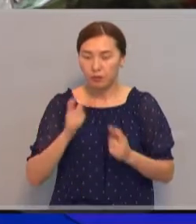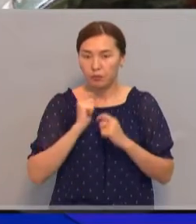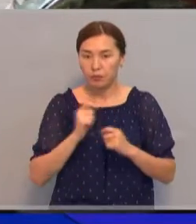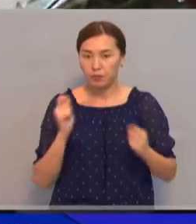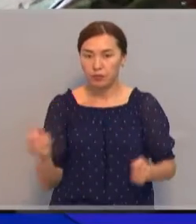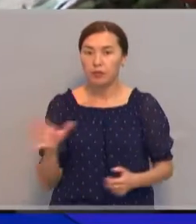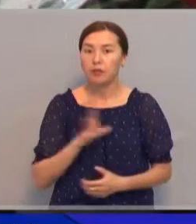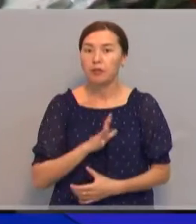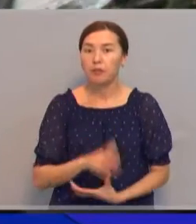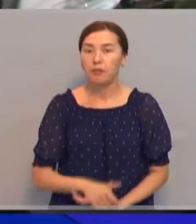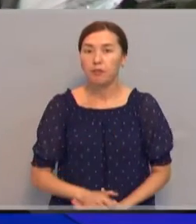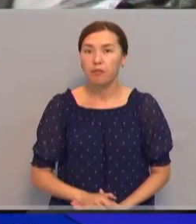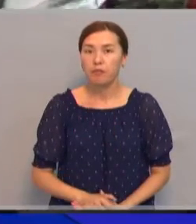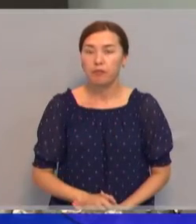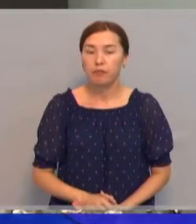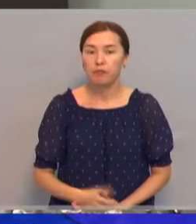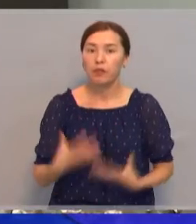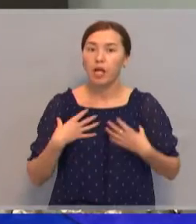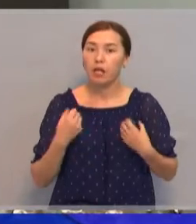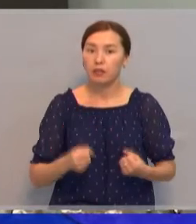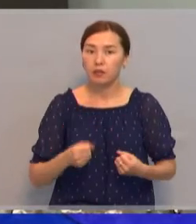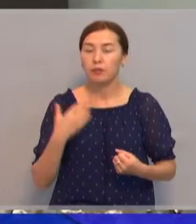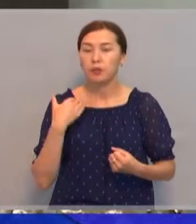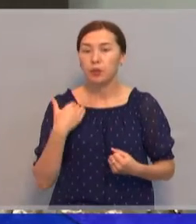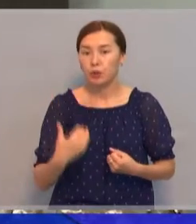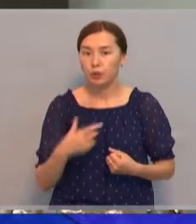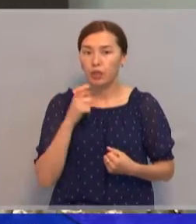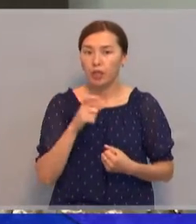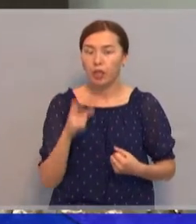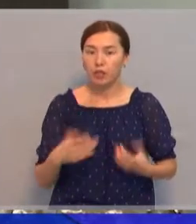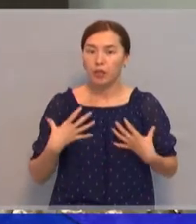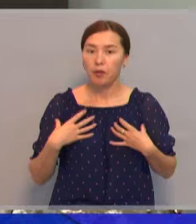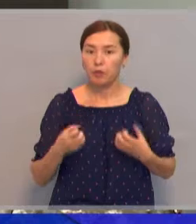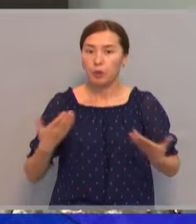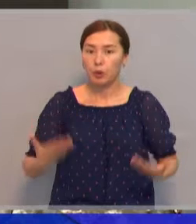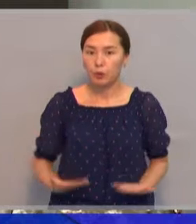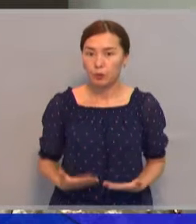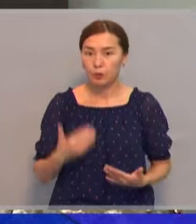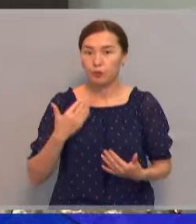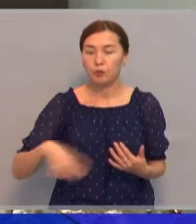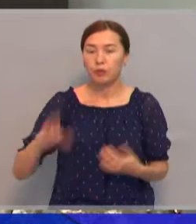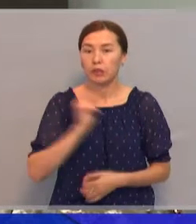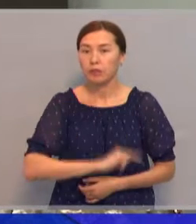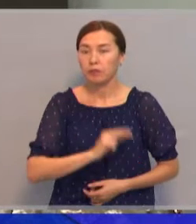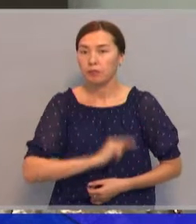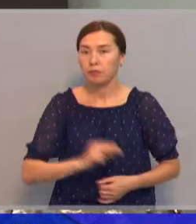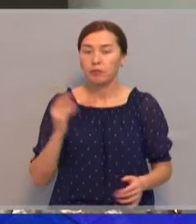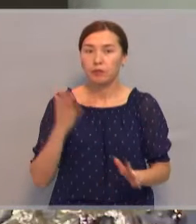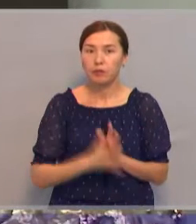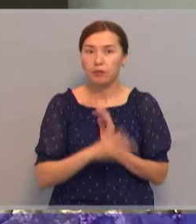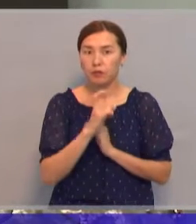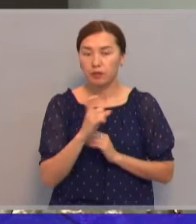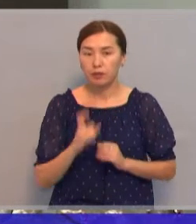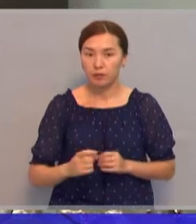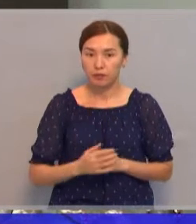марапат төрінен көрінді. Адамның денсаулығы үшін, адамның өмірі үшін өздерінің бар еңбегін жұмсалатқан